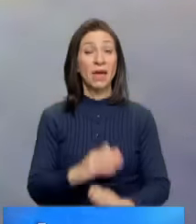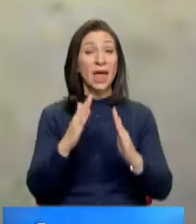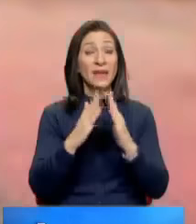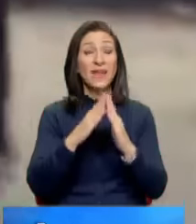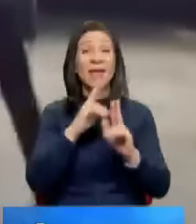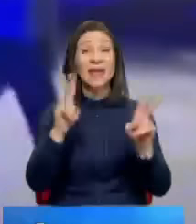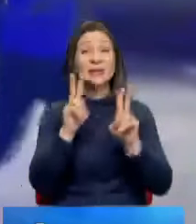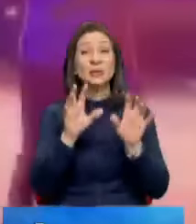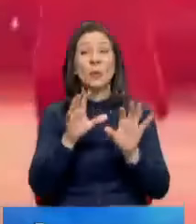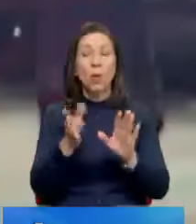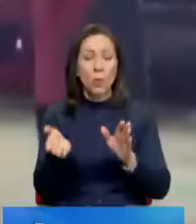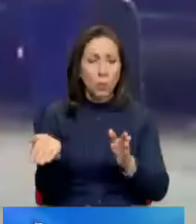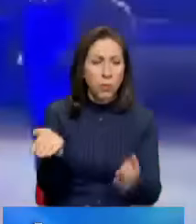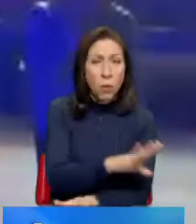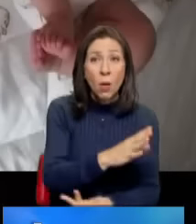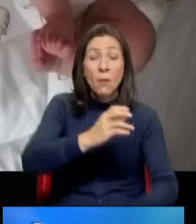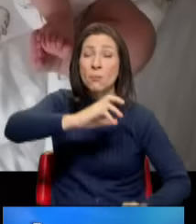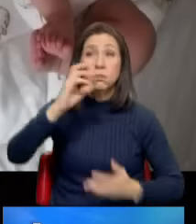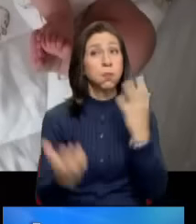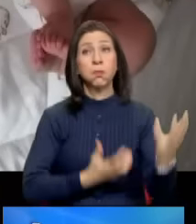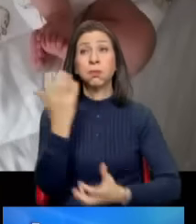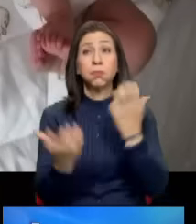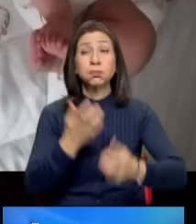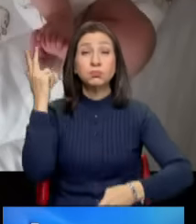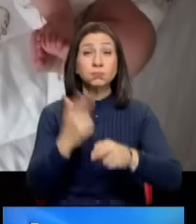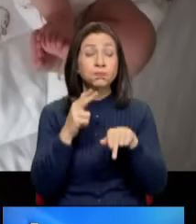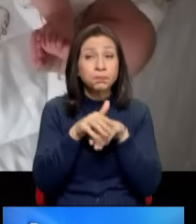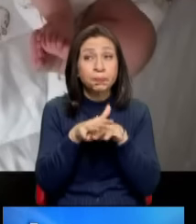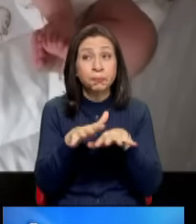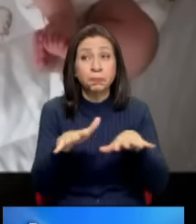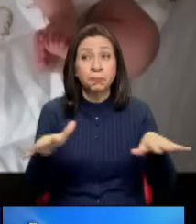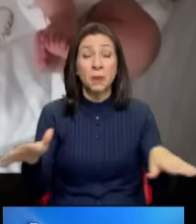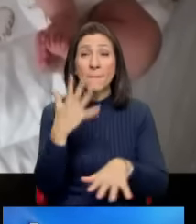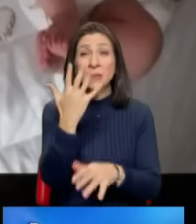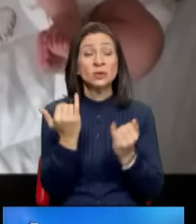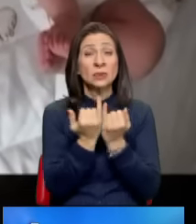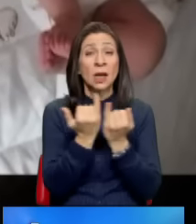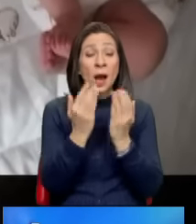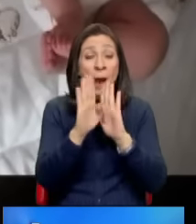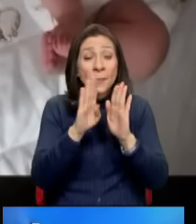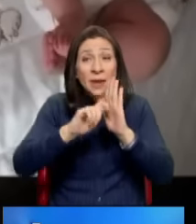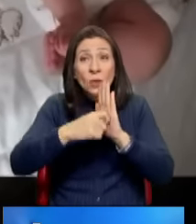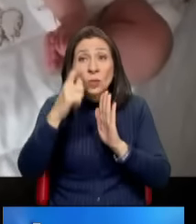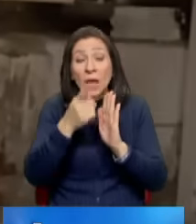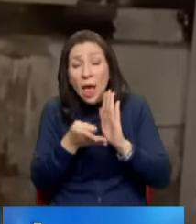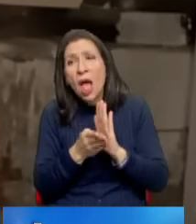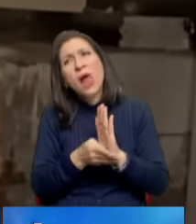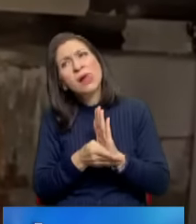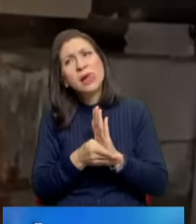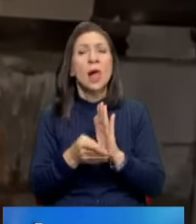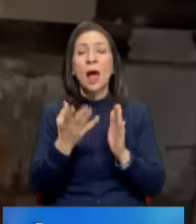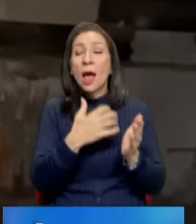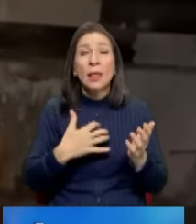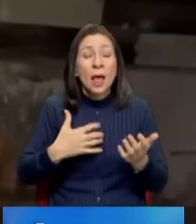Evdeki elektrikli soba devrildi, yangın çıktı. Alevler kısa sürede evi sardı. Beş kardeş kapı kilitli olduğu için dışarı çıkamadı.